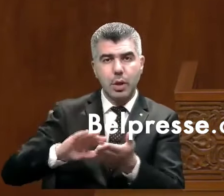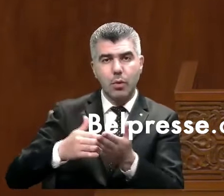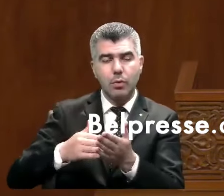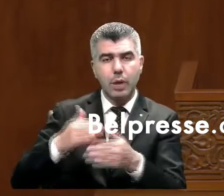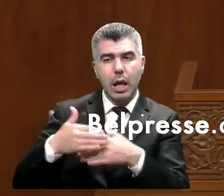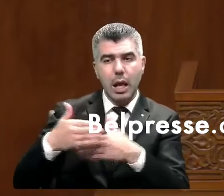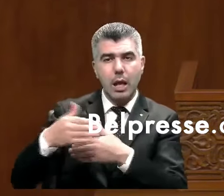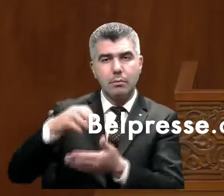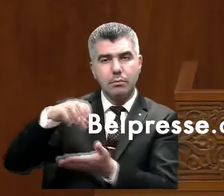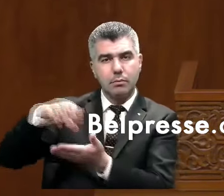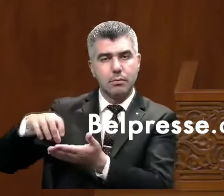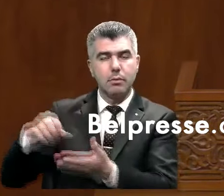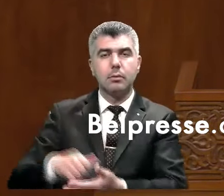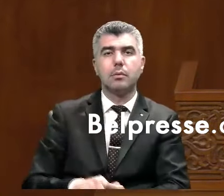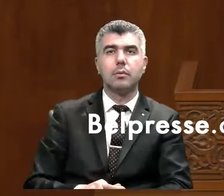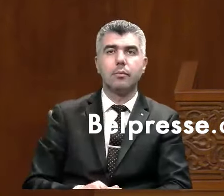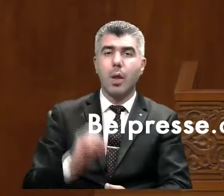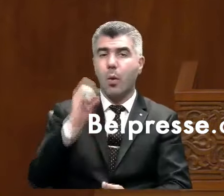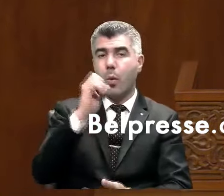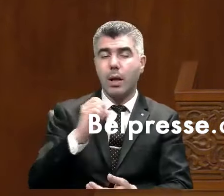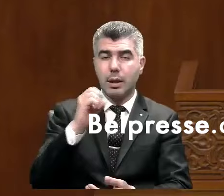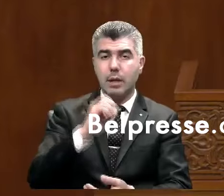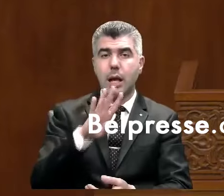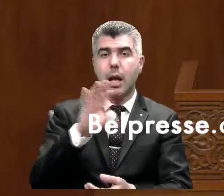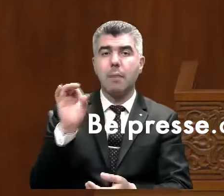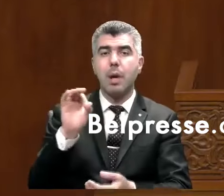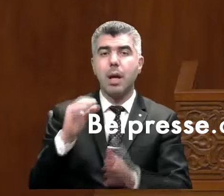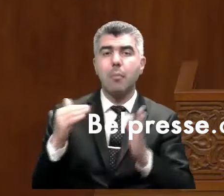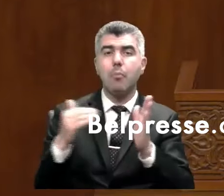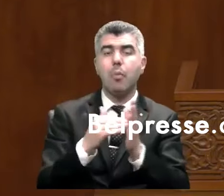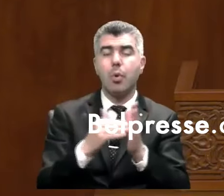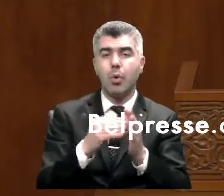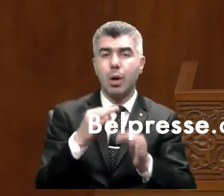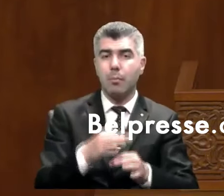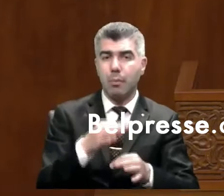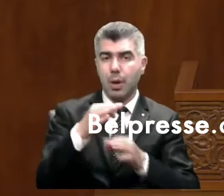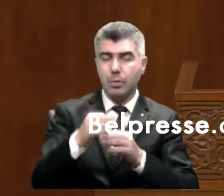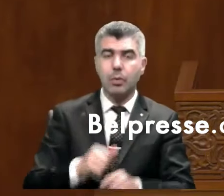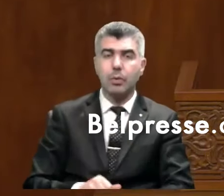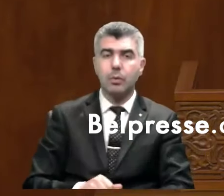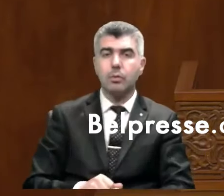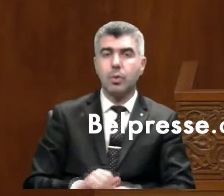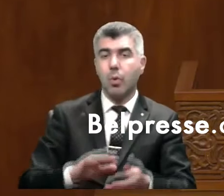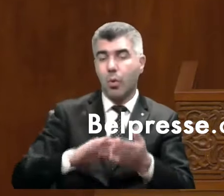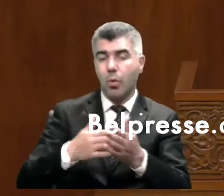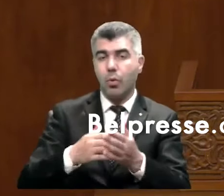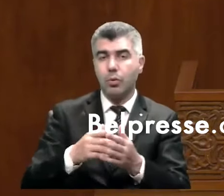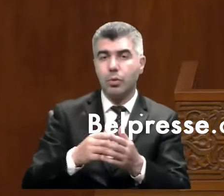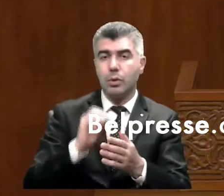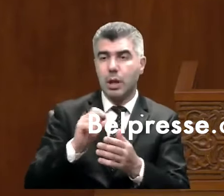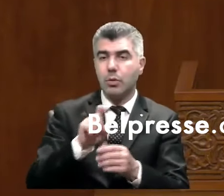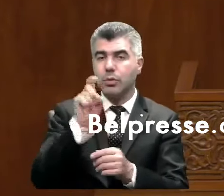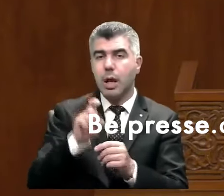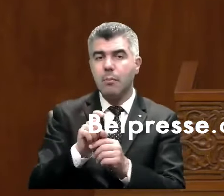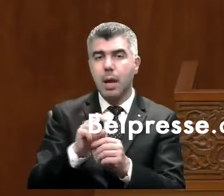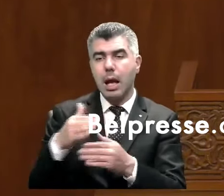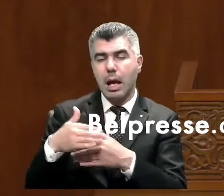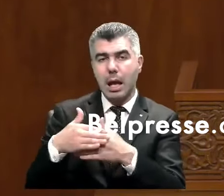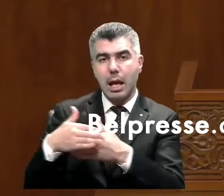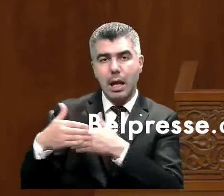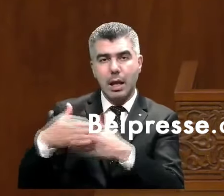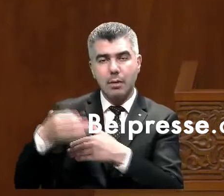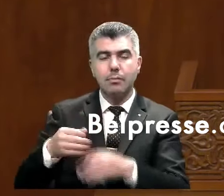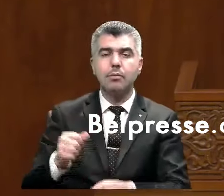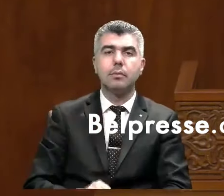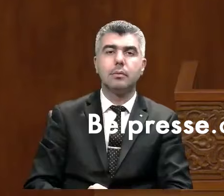والحوز الاوسط ورزازات 40 مليون متر مكعب الكل من سهل درعه ودائره مولاي علي